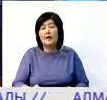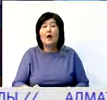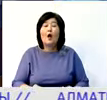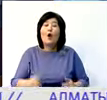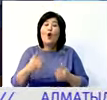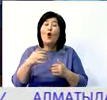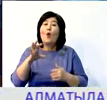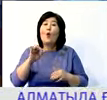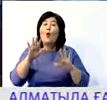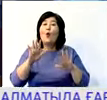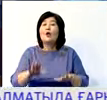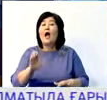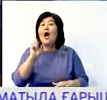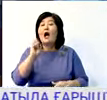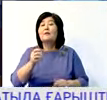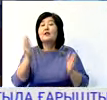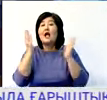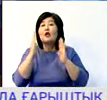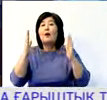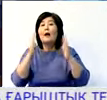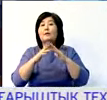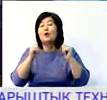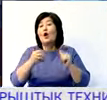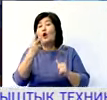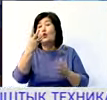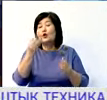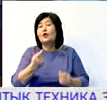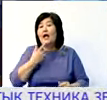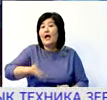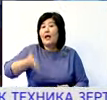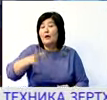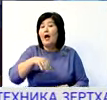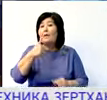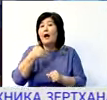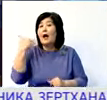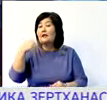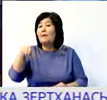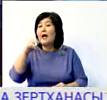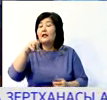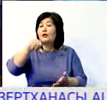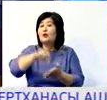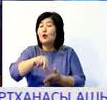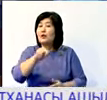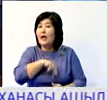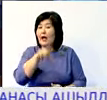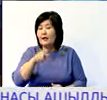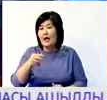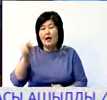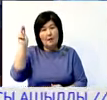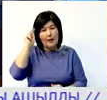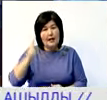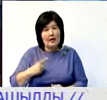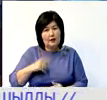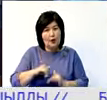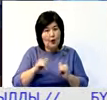Орталық Сырдария Ахмешт имандылық үйінде имамдарға арналған 3 күндік семинар өтті. Басты мақсат дін жолында жүрген қызметшілердің біліктілігін